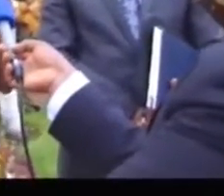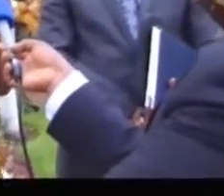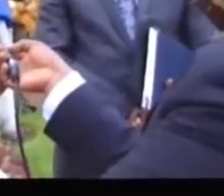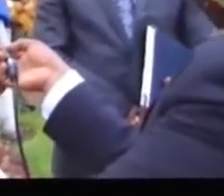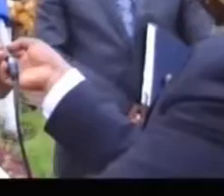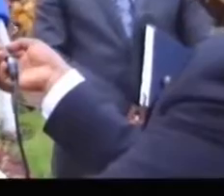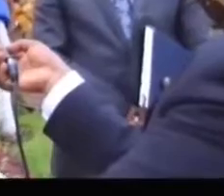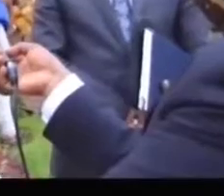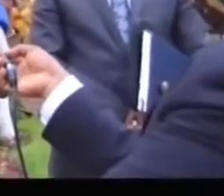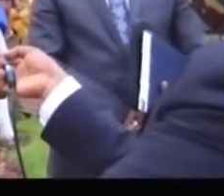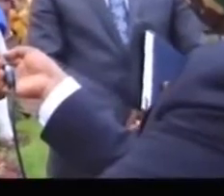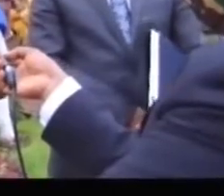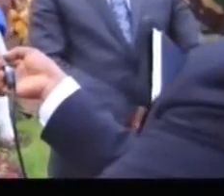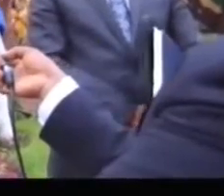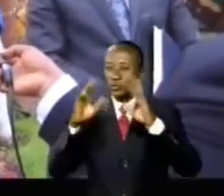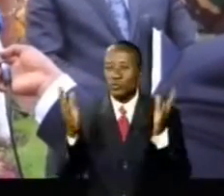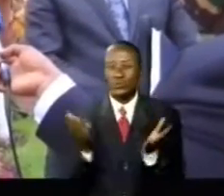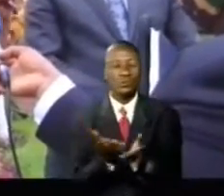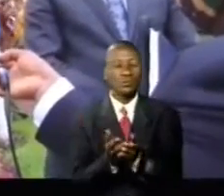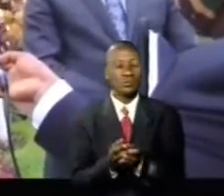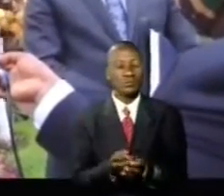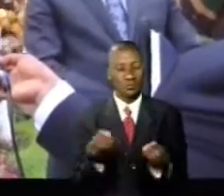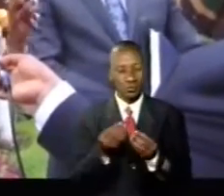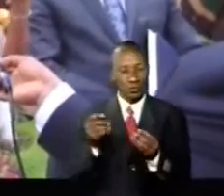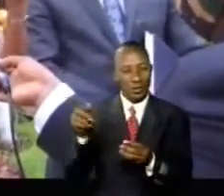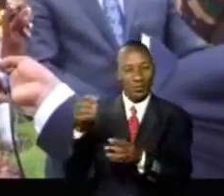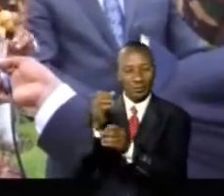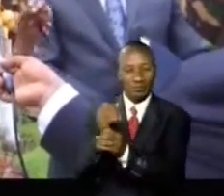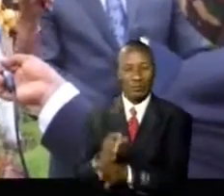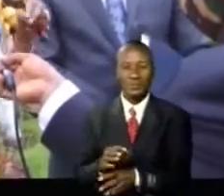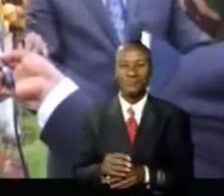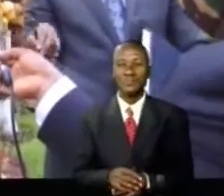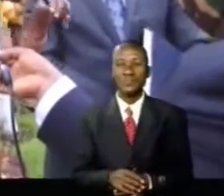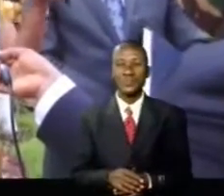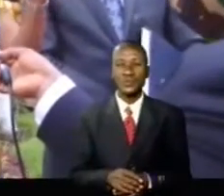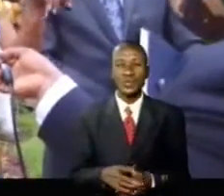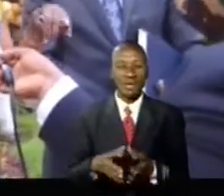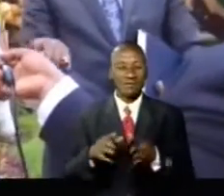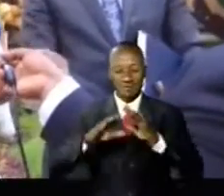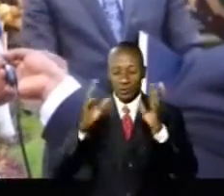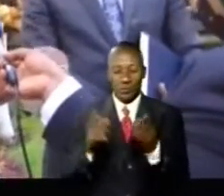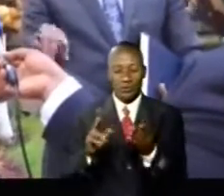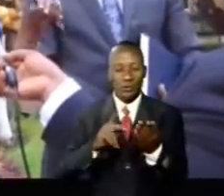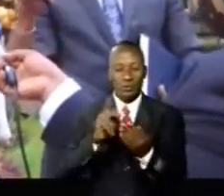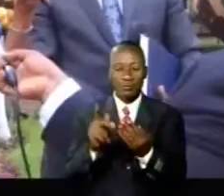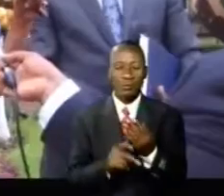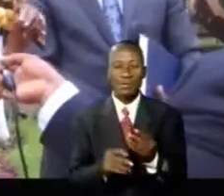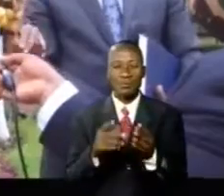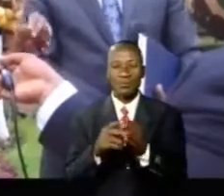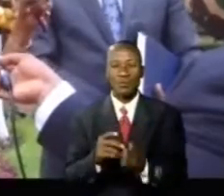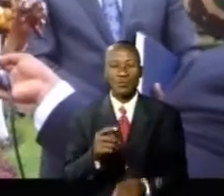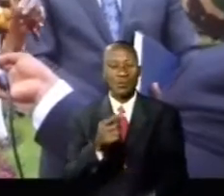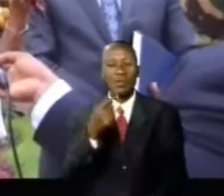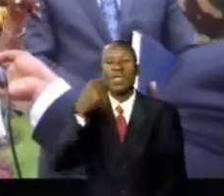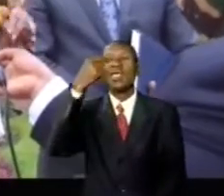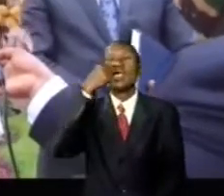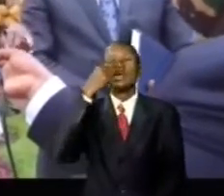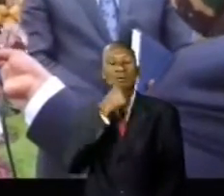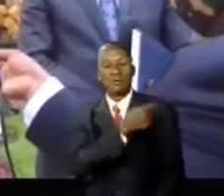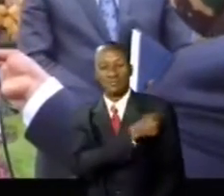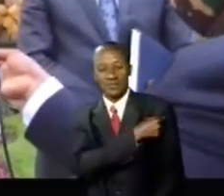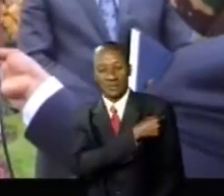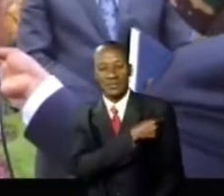monde pour que les vaccins puissent être disponibles et pour tout le peuple. On appelle ça d'ailleurs les vaccins du peuple. Donc tout le monde